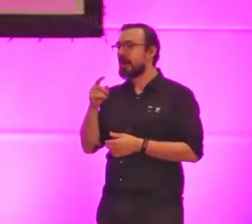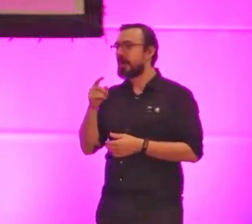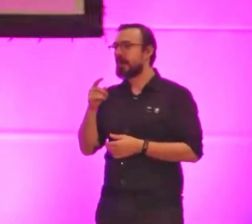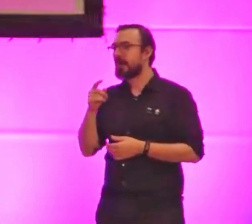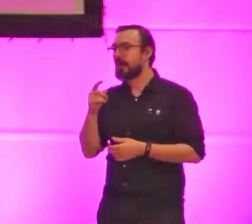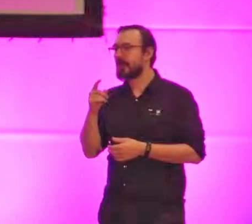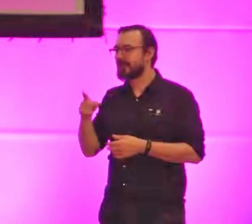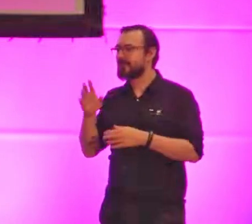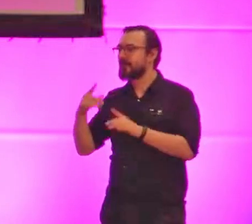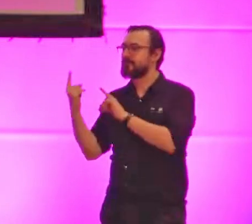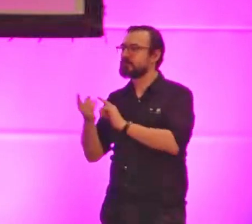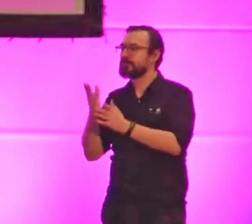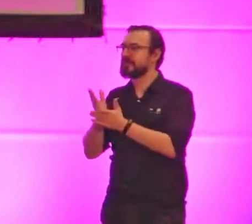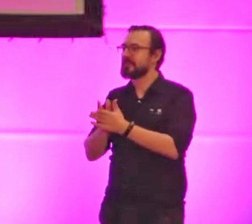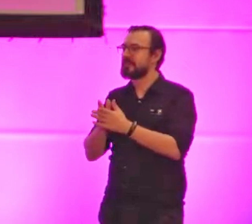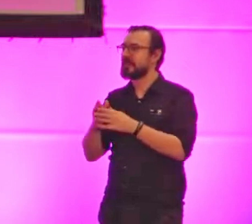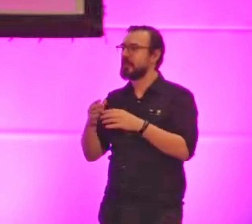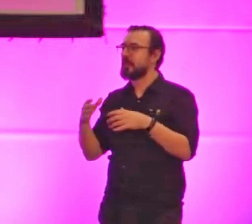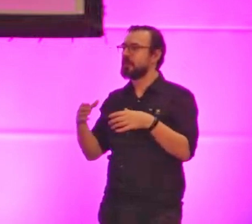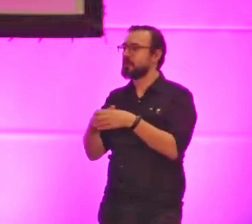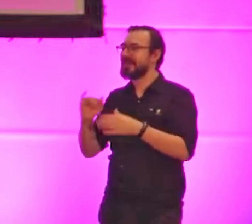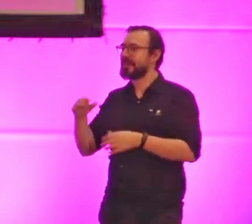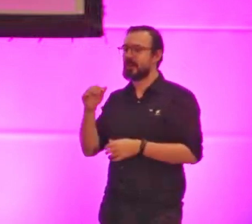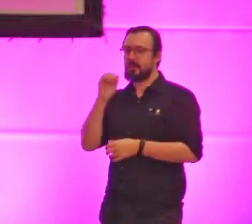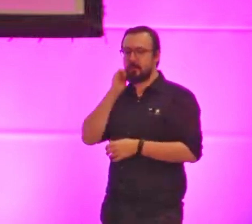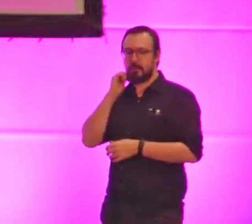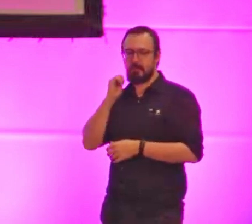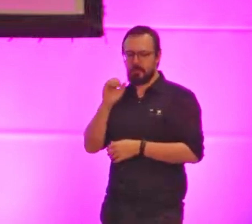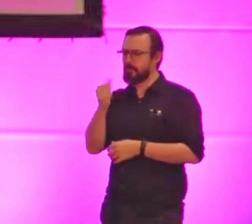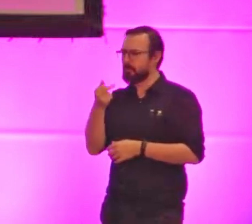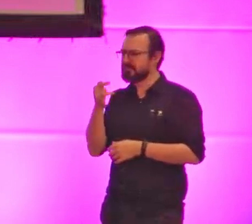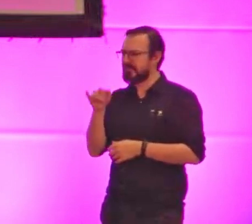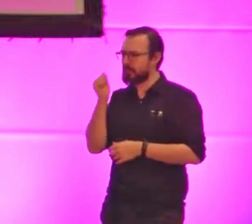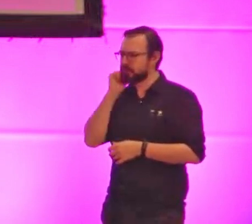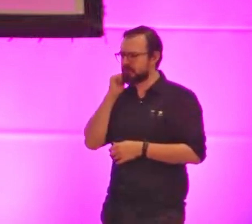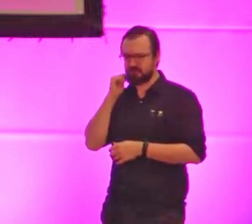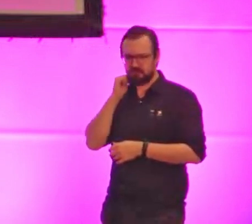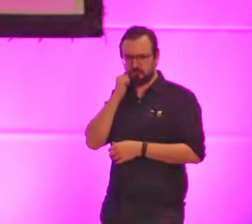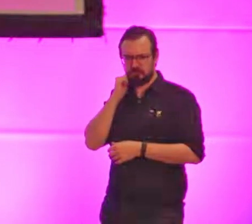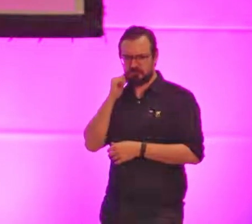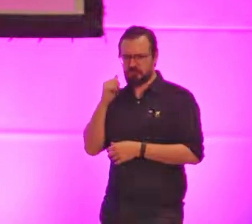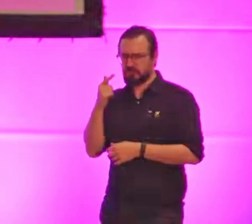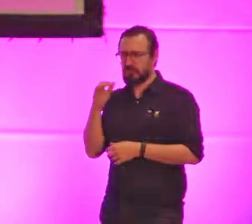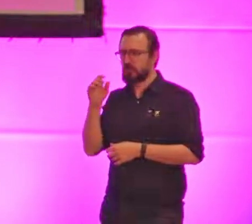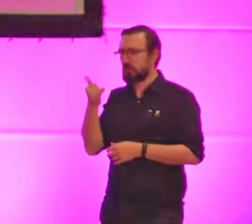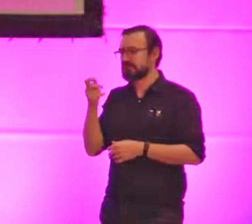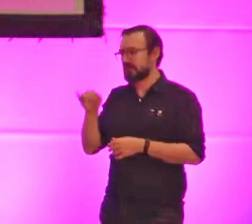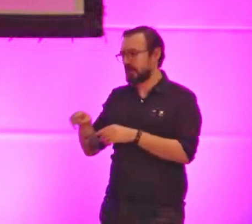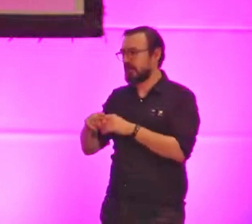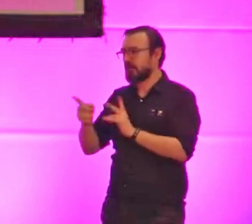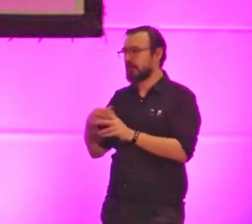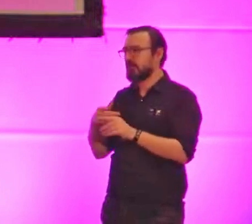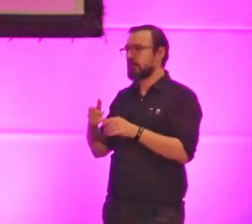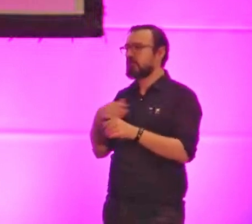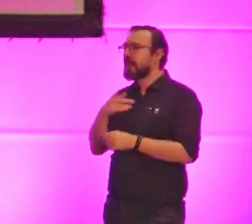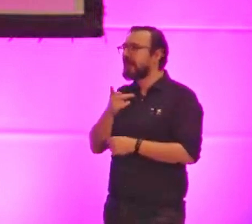för folkrättsbrott i Bosnien. Jag hade rätt mycket att göra. Men då kommer min chef in, min chef